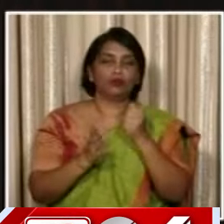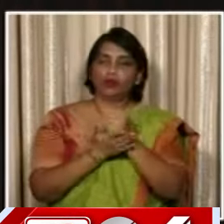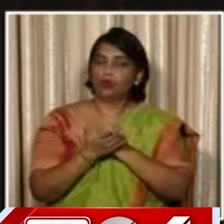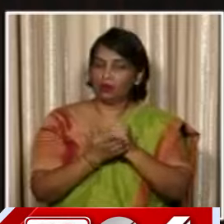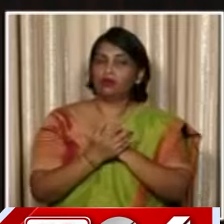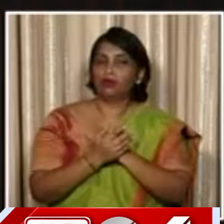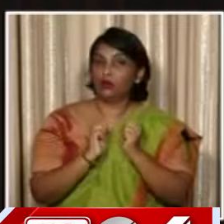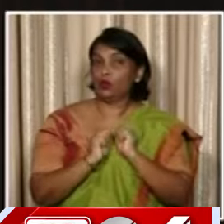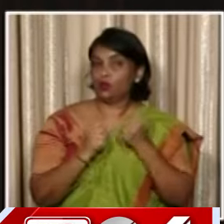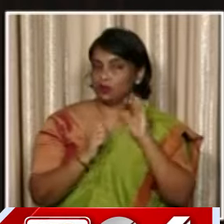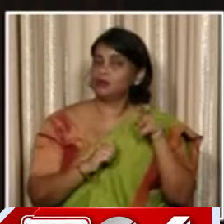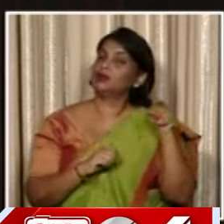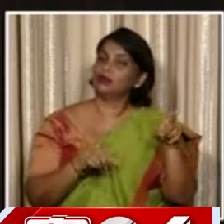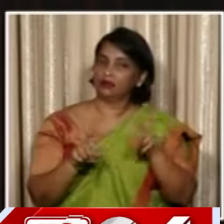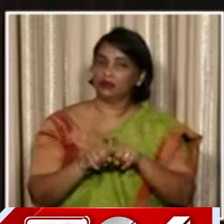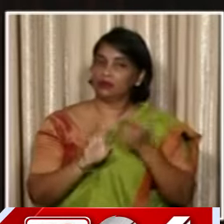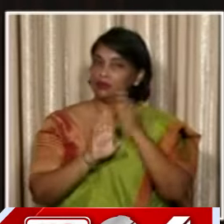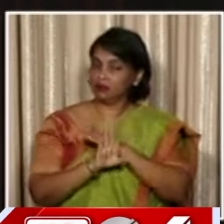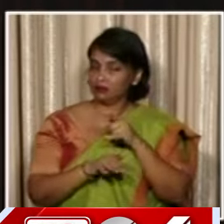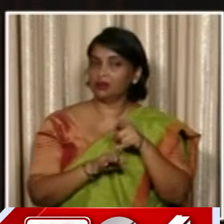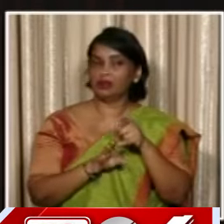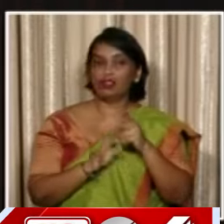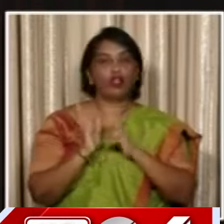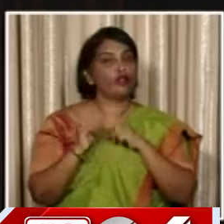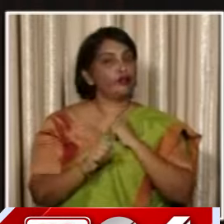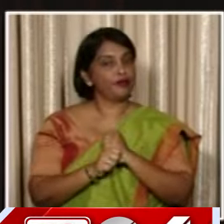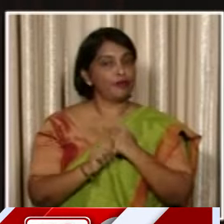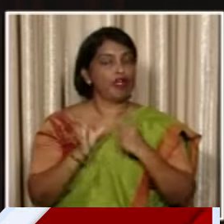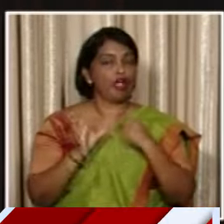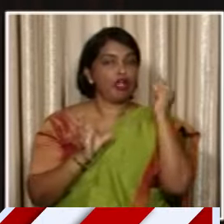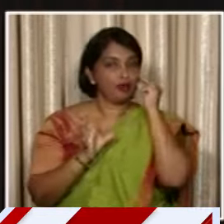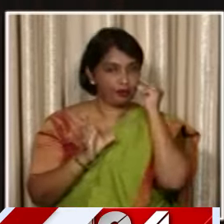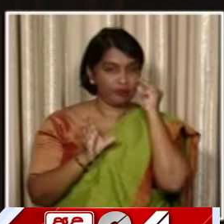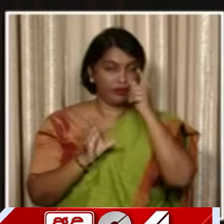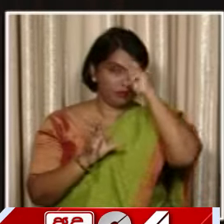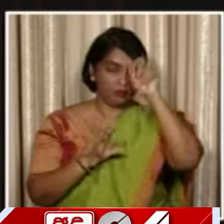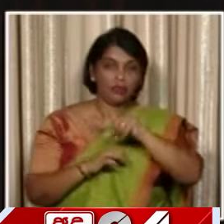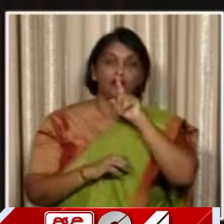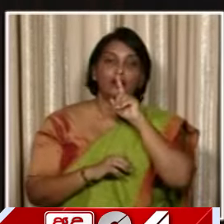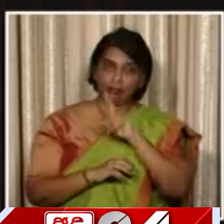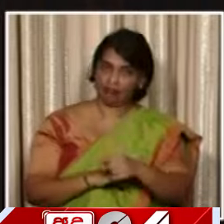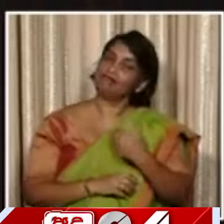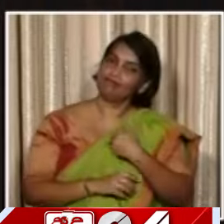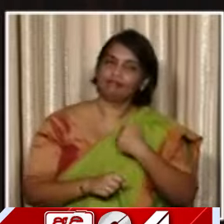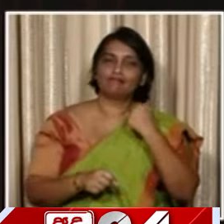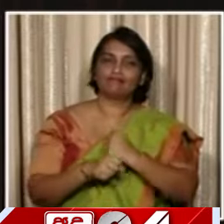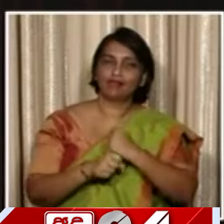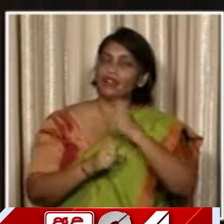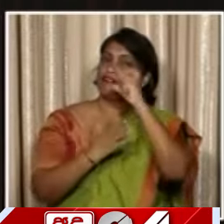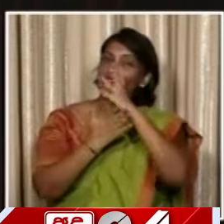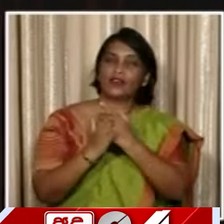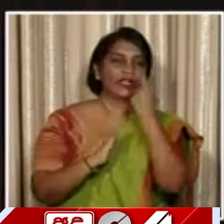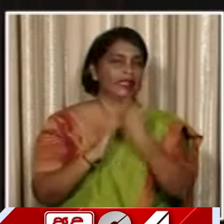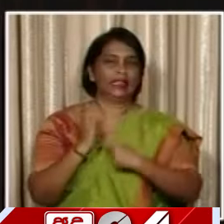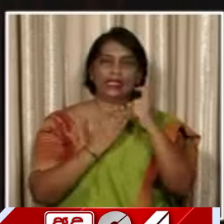දෙනා අරැන්නේ. ඒක නිසා තමයි එදා ඩුගේගොඩදී අනුර කුමාර මැතිතුමා කිව්වා අපිට මේ ආණ්ඩු ව්‍යවස්ථා නීති